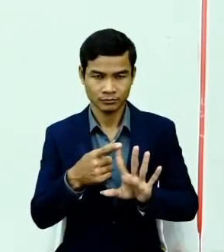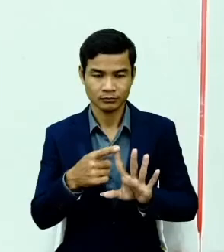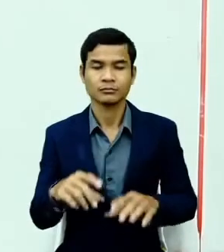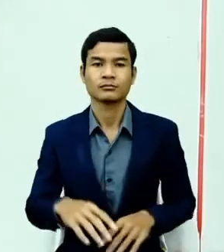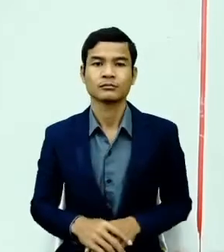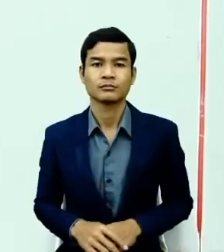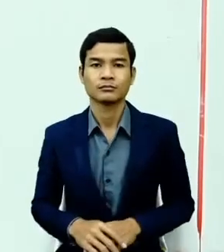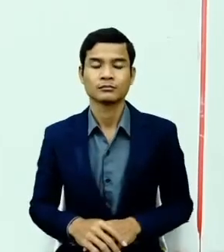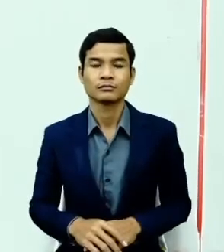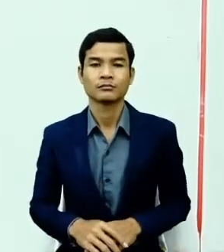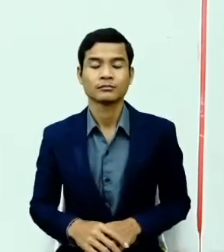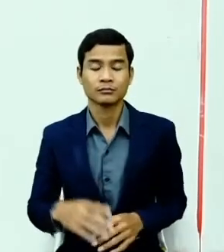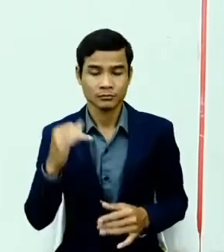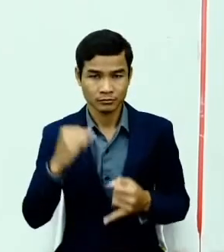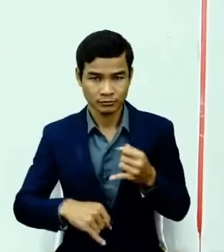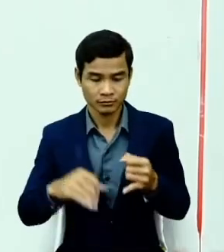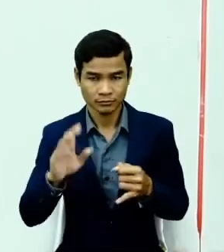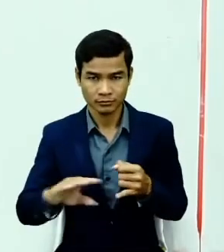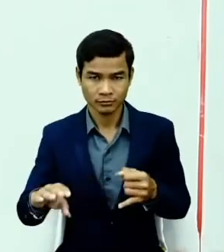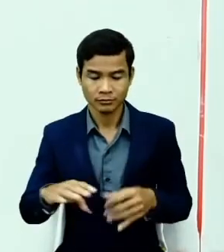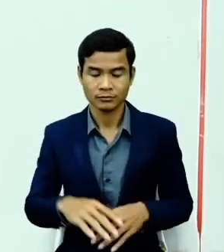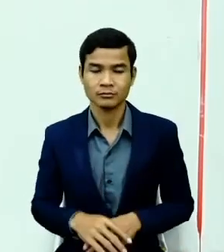តចុងក្រោយ